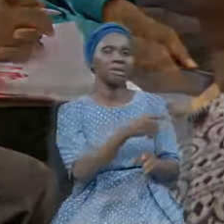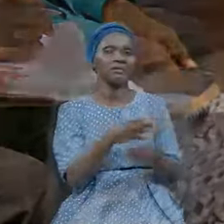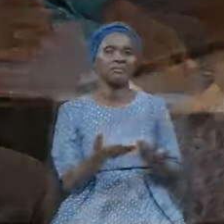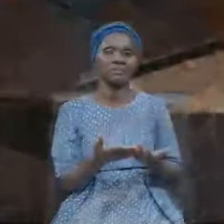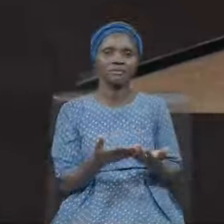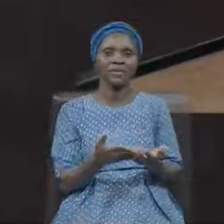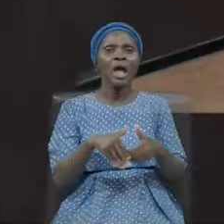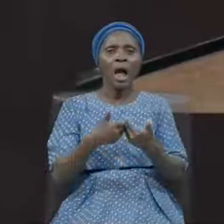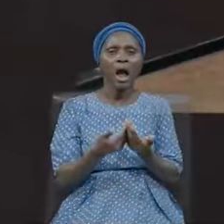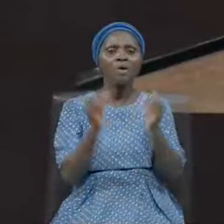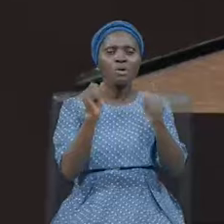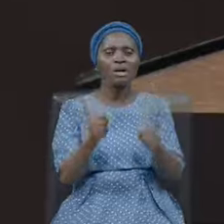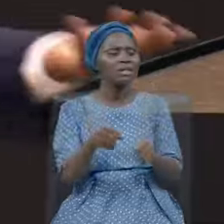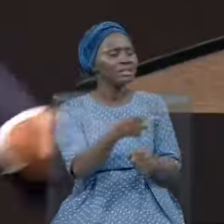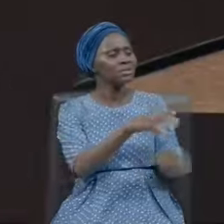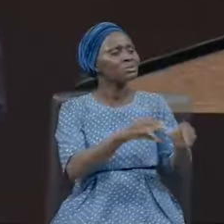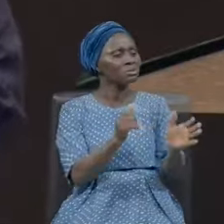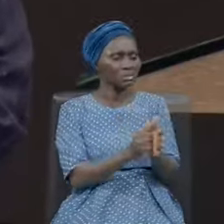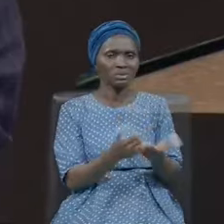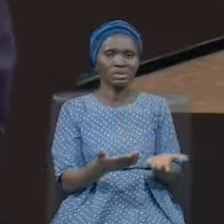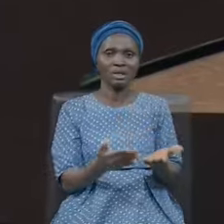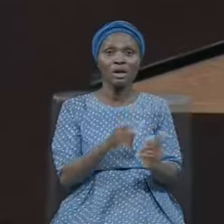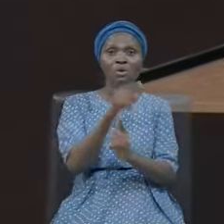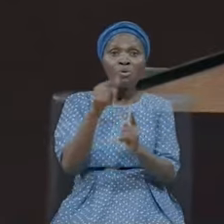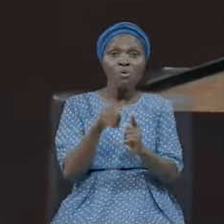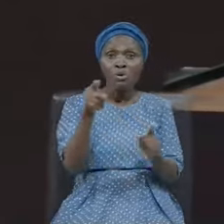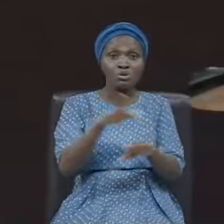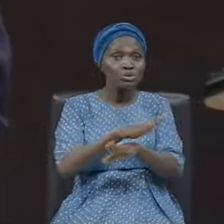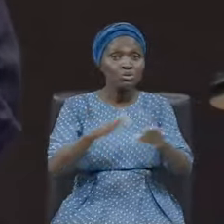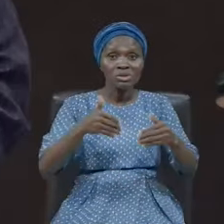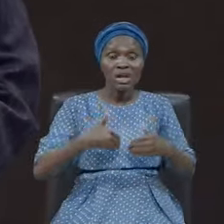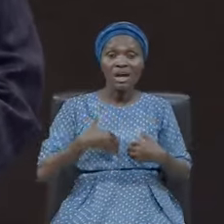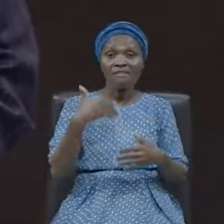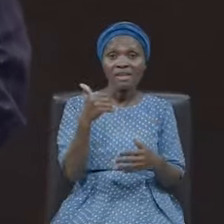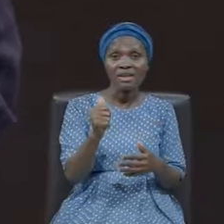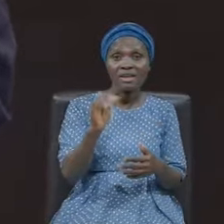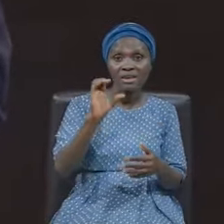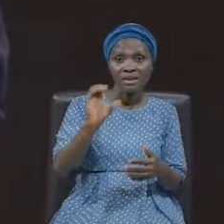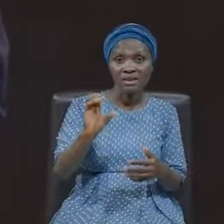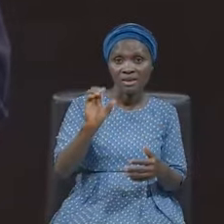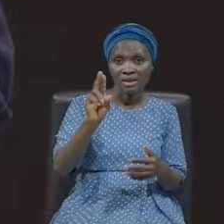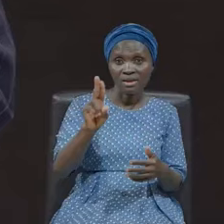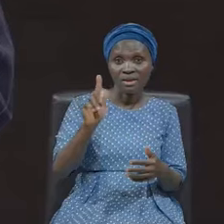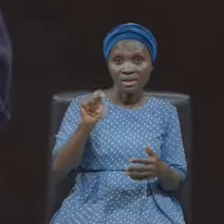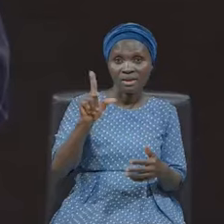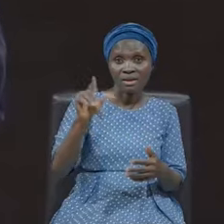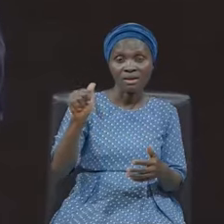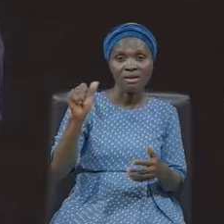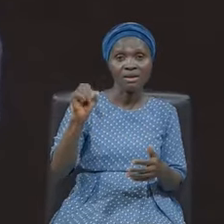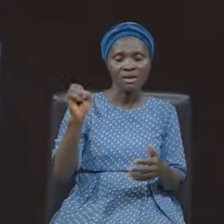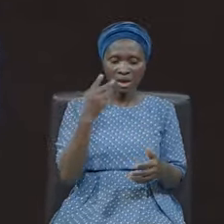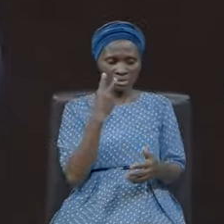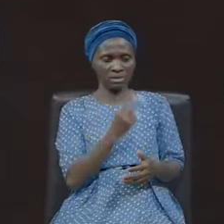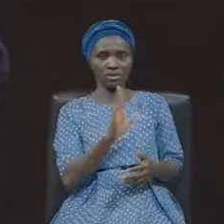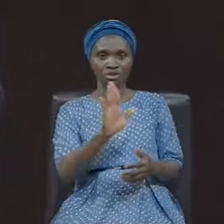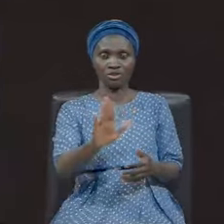cela? Maintenant, tu as la grâce. Lorsque tu n'avais pas le coucou, vous voyez, vous savez que votre cours est